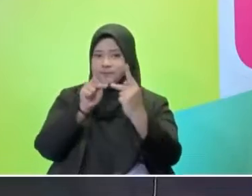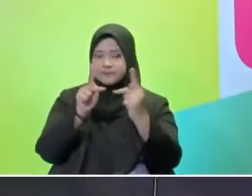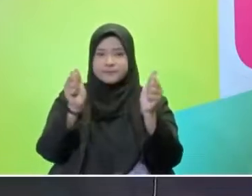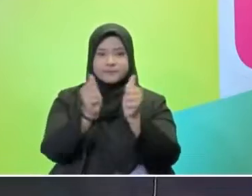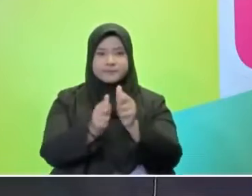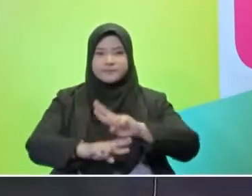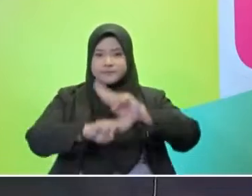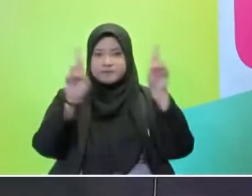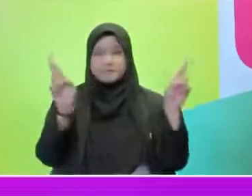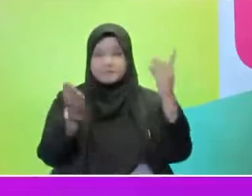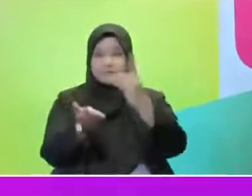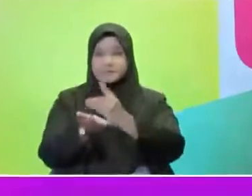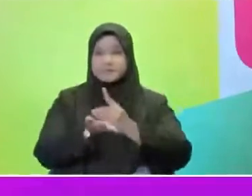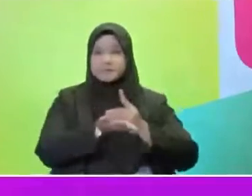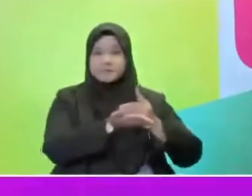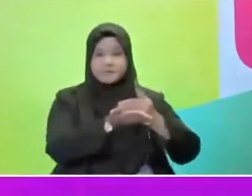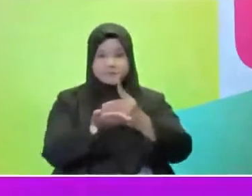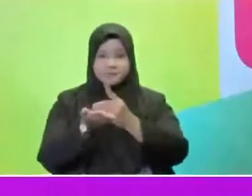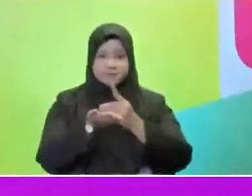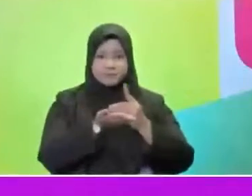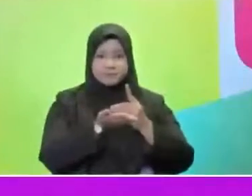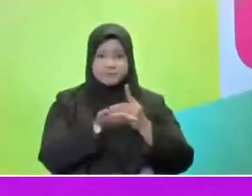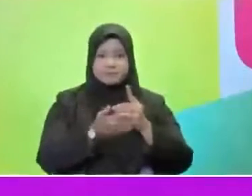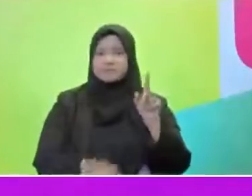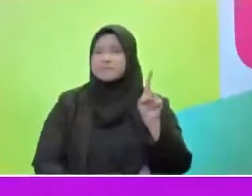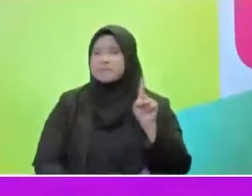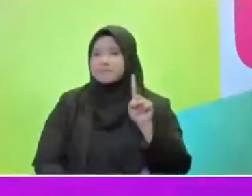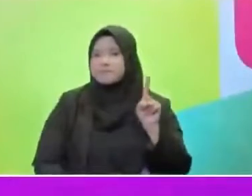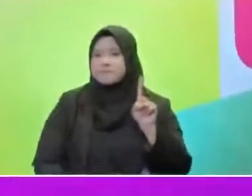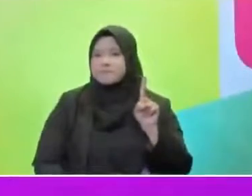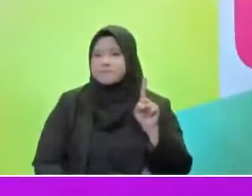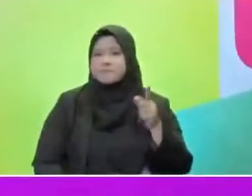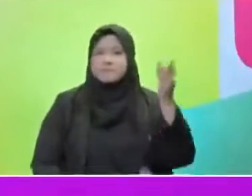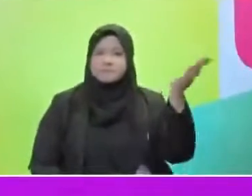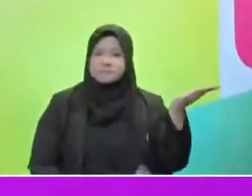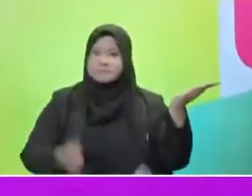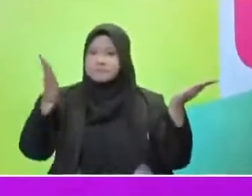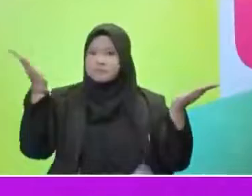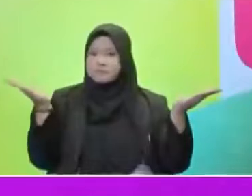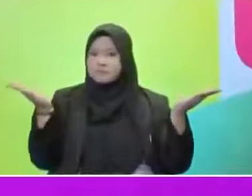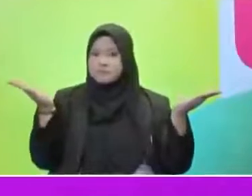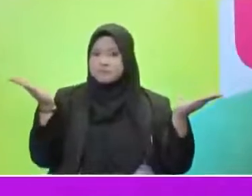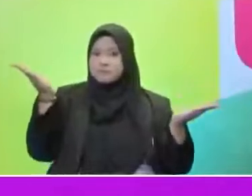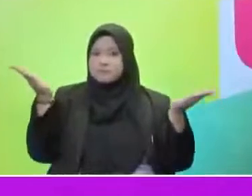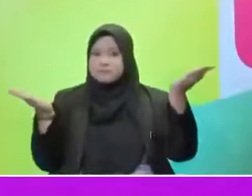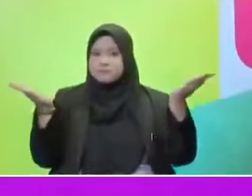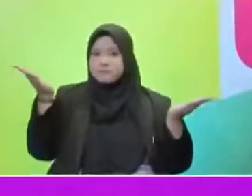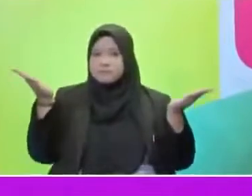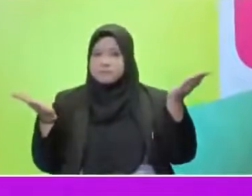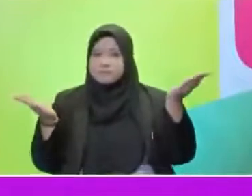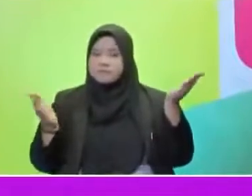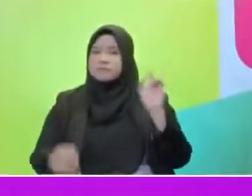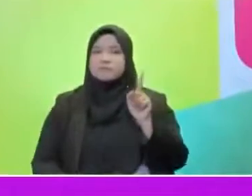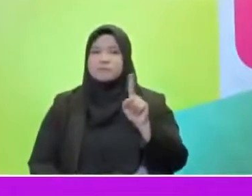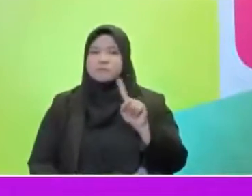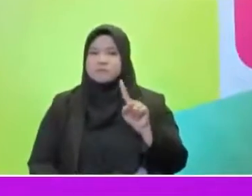Deepavali. Ha, boleh tak murid-murid tengok mana satu? Yang ini atau yang ini? Tapi kedua-duanya macam berkumpul dengan